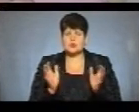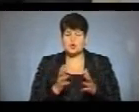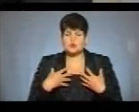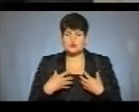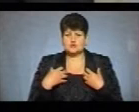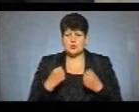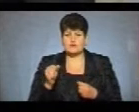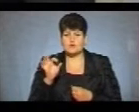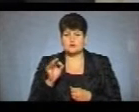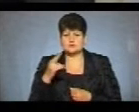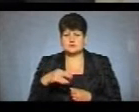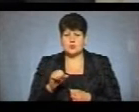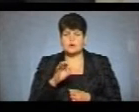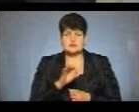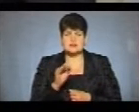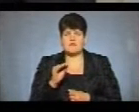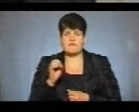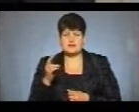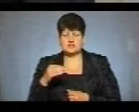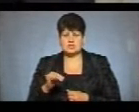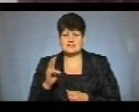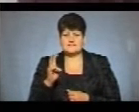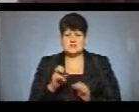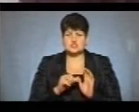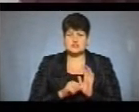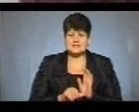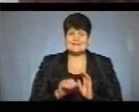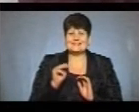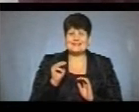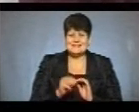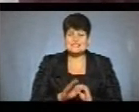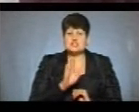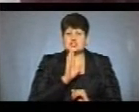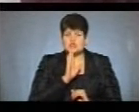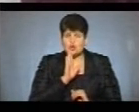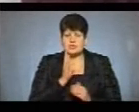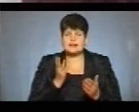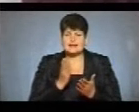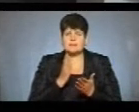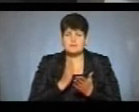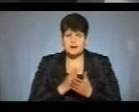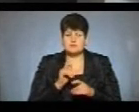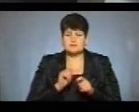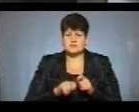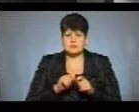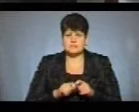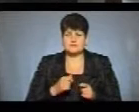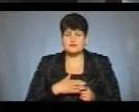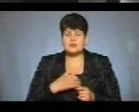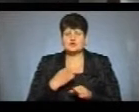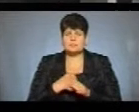здоров'я облдержадміністрації Олексія Федченка, із 260 тисяч жінок Тернопільщини, які мали би пройти мамографію, зробили